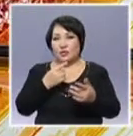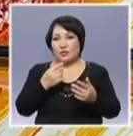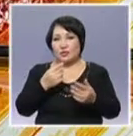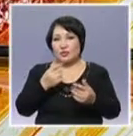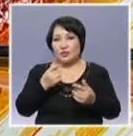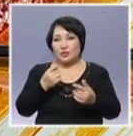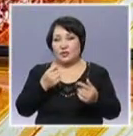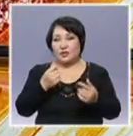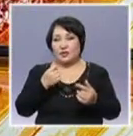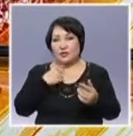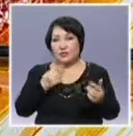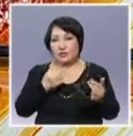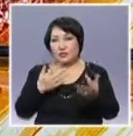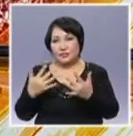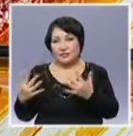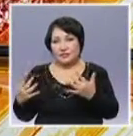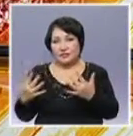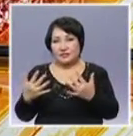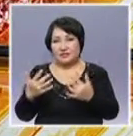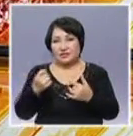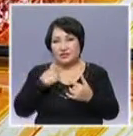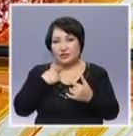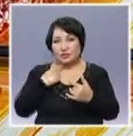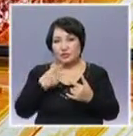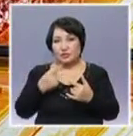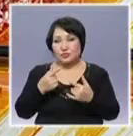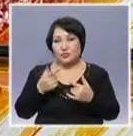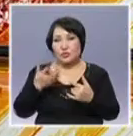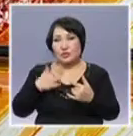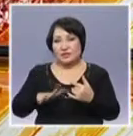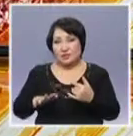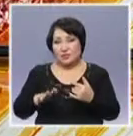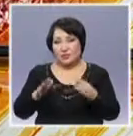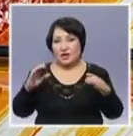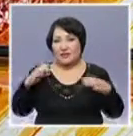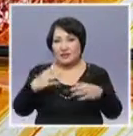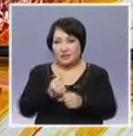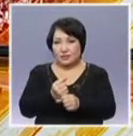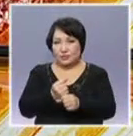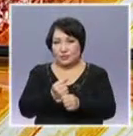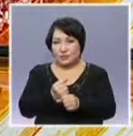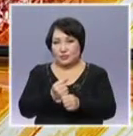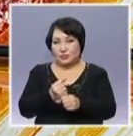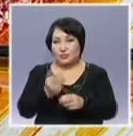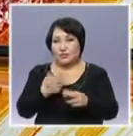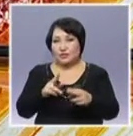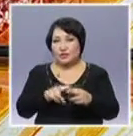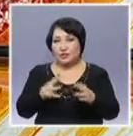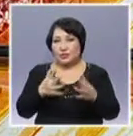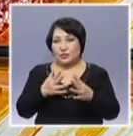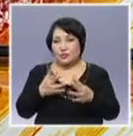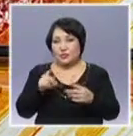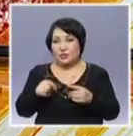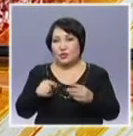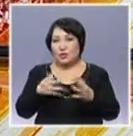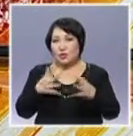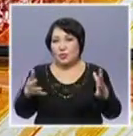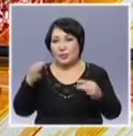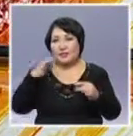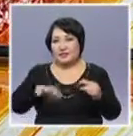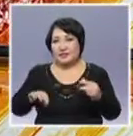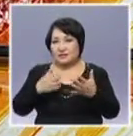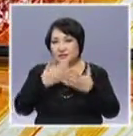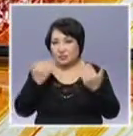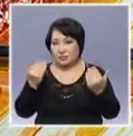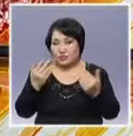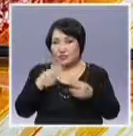өнімдерінің ішілуін, қолдануын азайту. Өйткені оның көп пайдасы жоқ. Сондықтан да мысалы